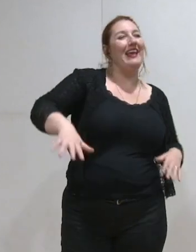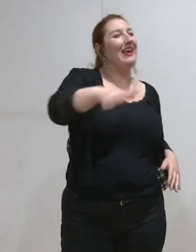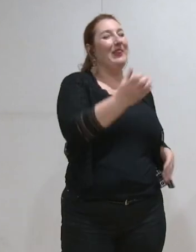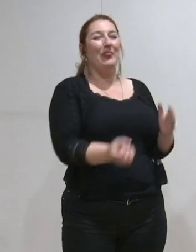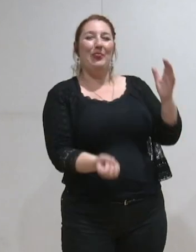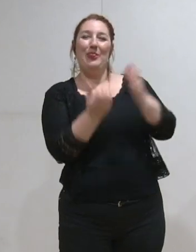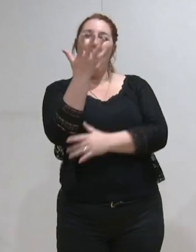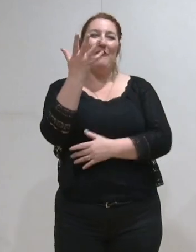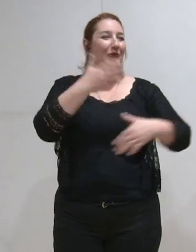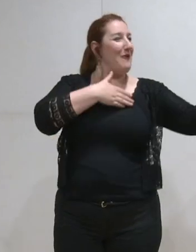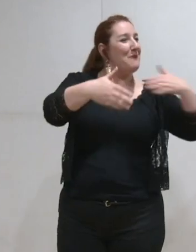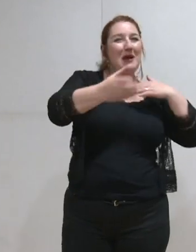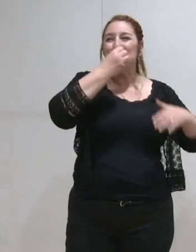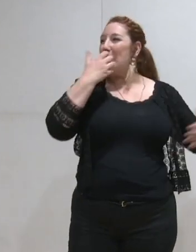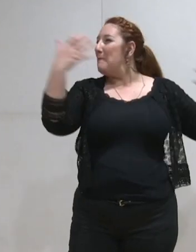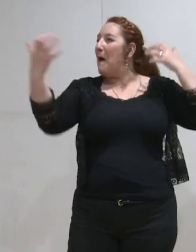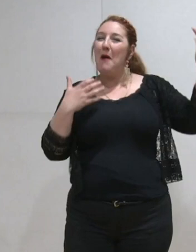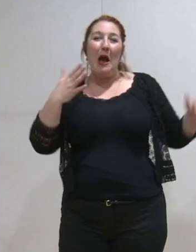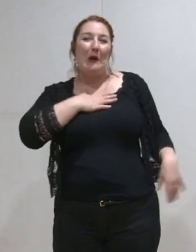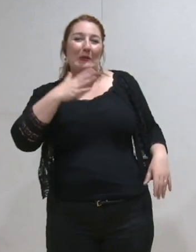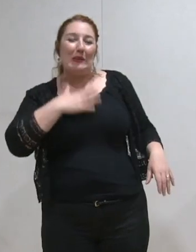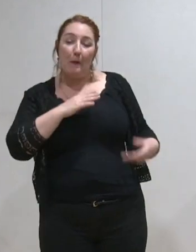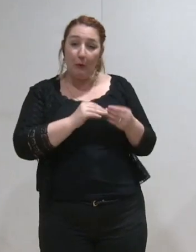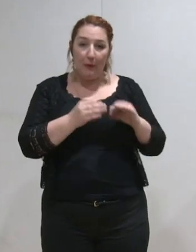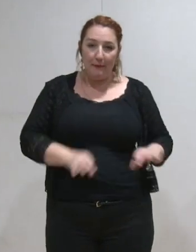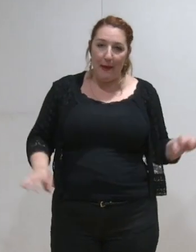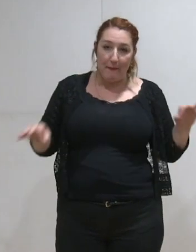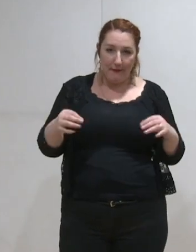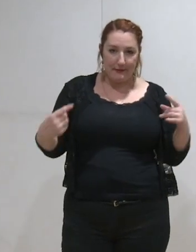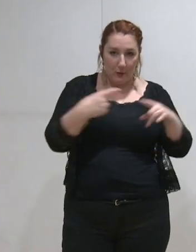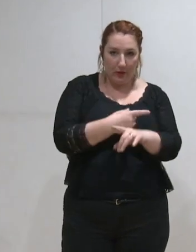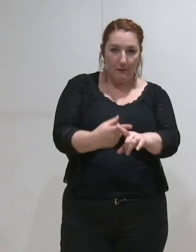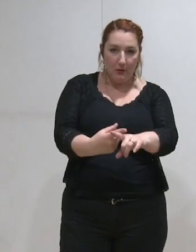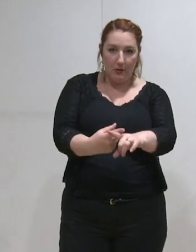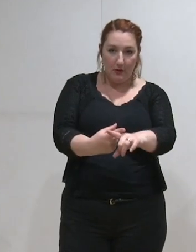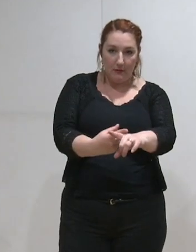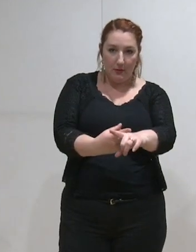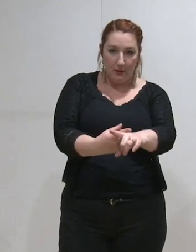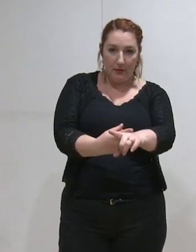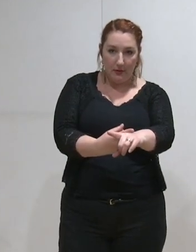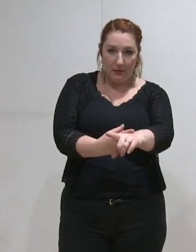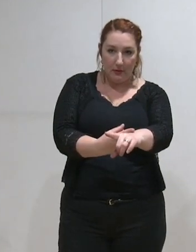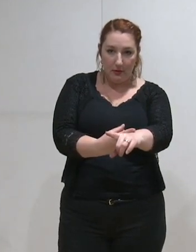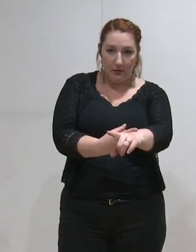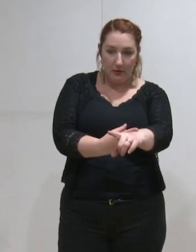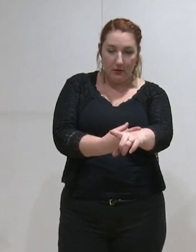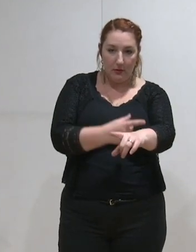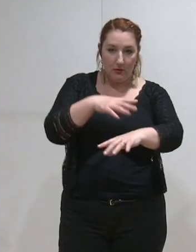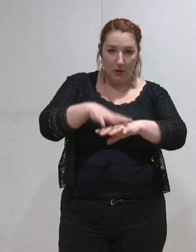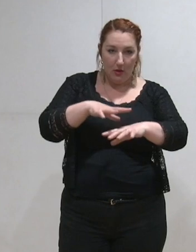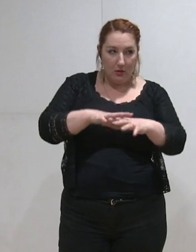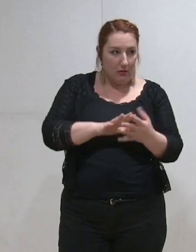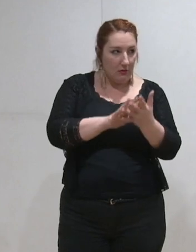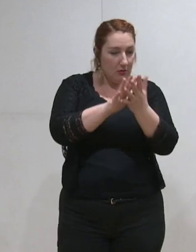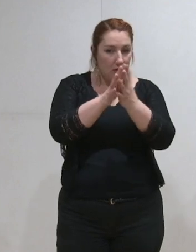quand tout fonctionne mais ce sont mais c'est dans la durée quand le quartier vieillit que les difficultés